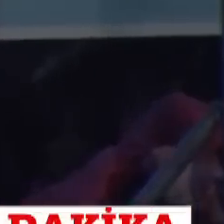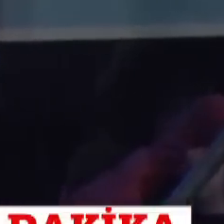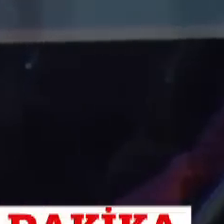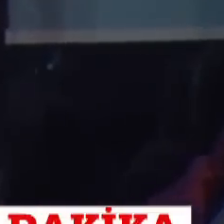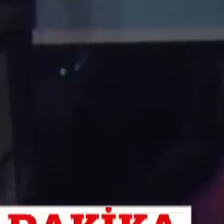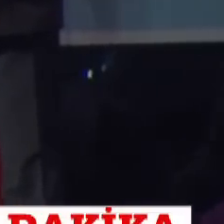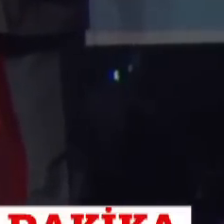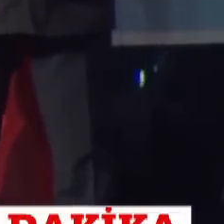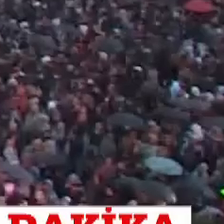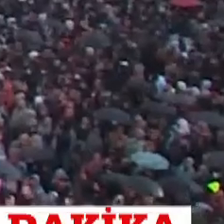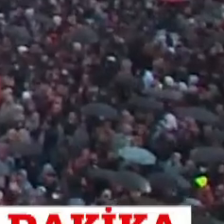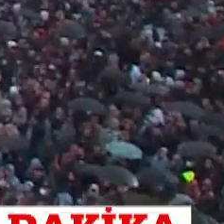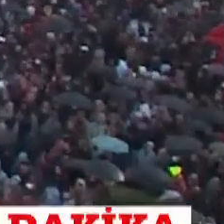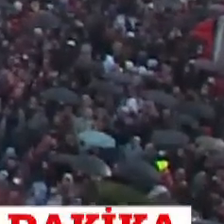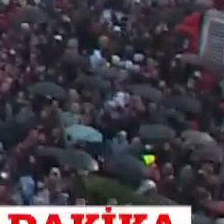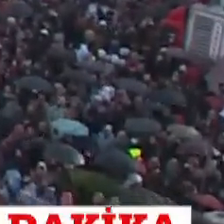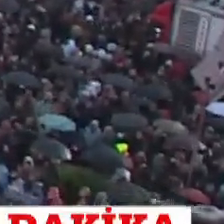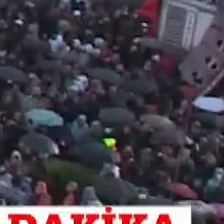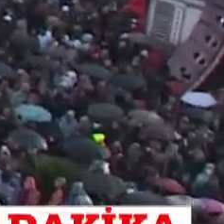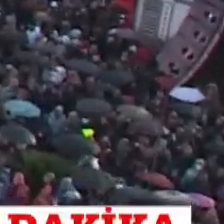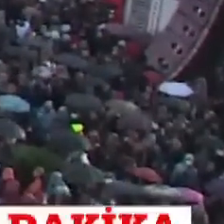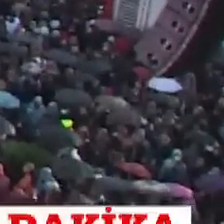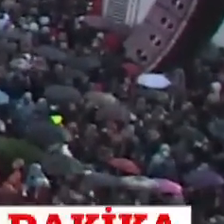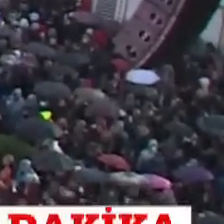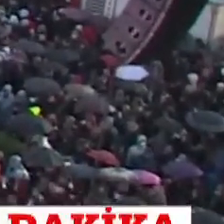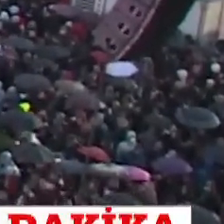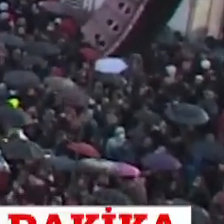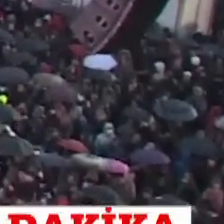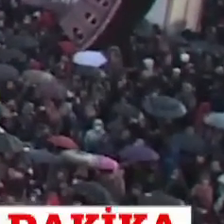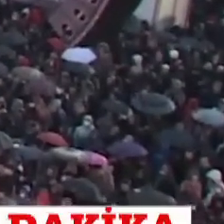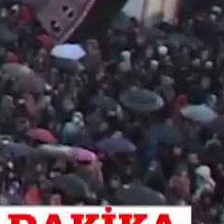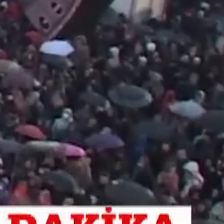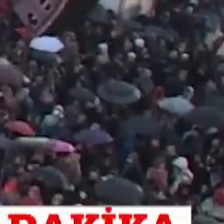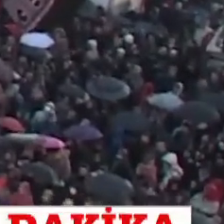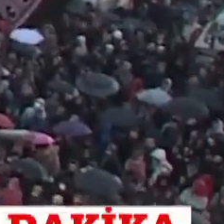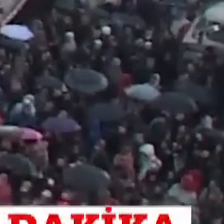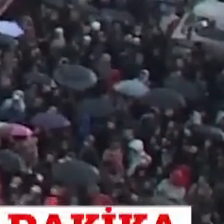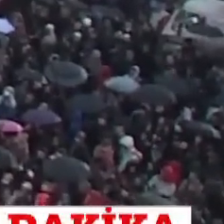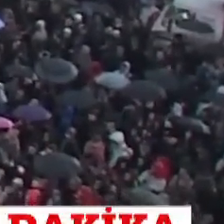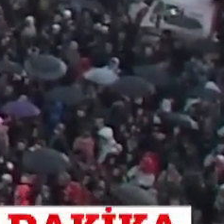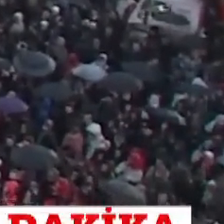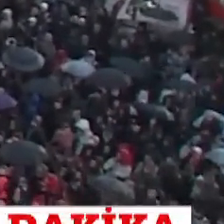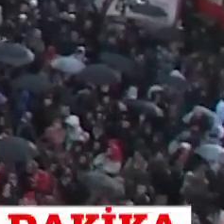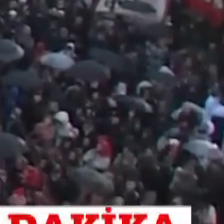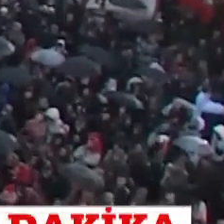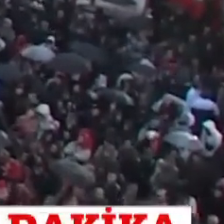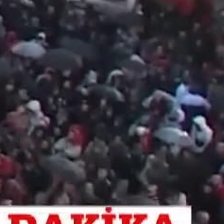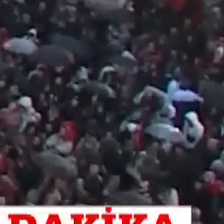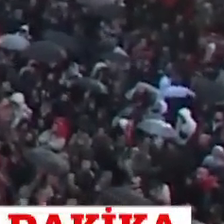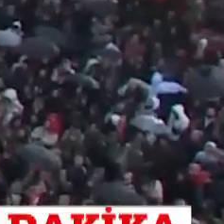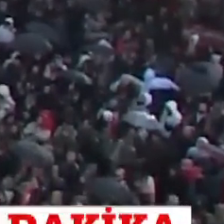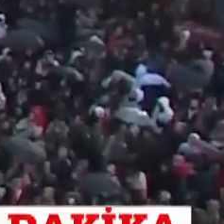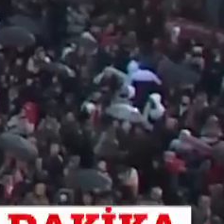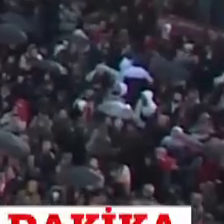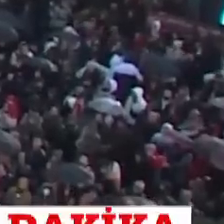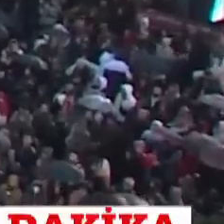değerli düşünceleri sizlerle birlikte olacak. Ben de çok mutlu olacağım. Sizlerin bu duruşu,